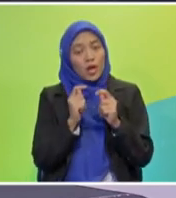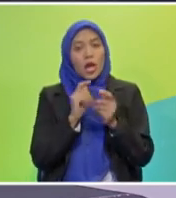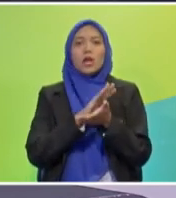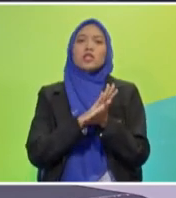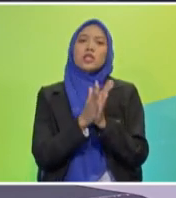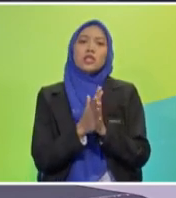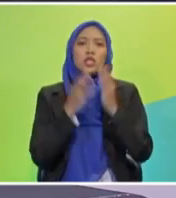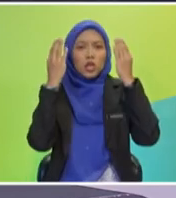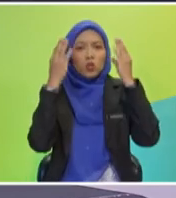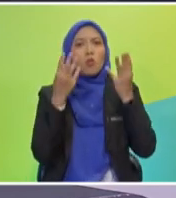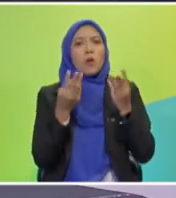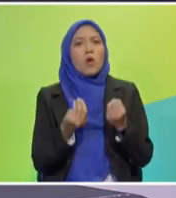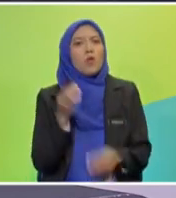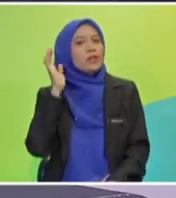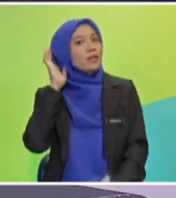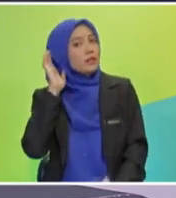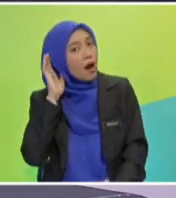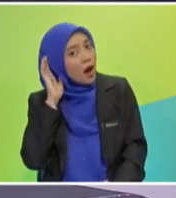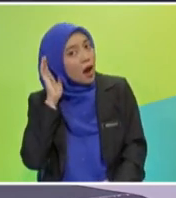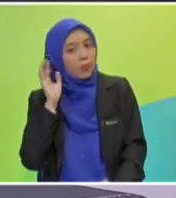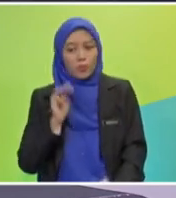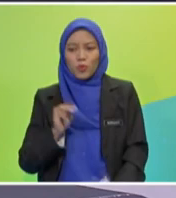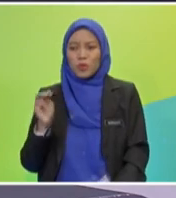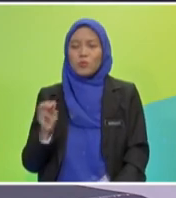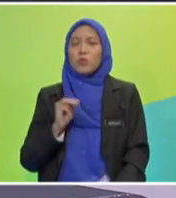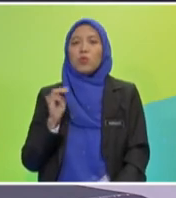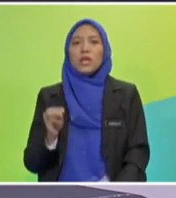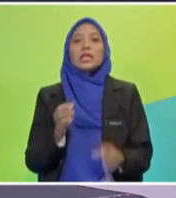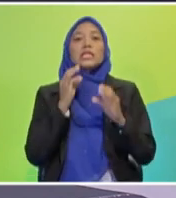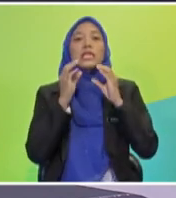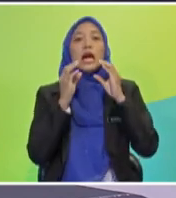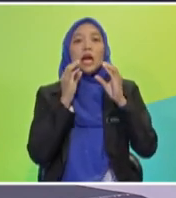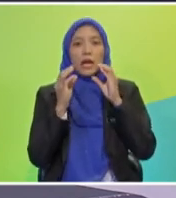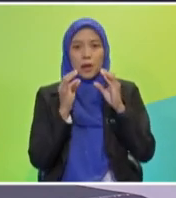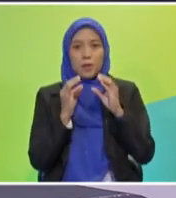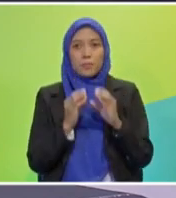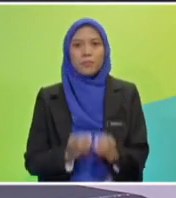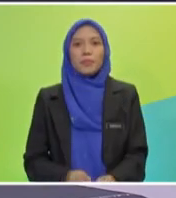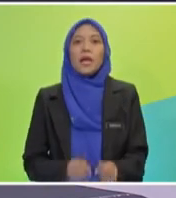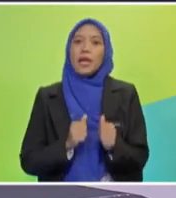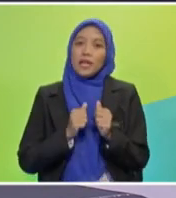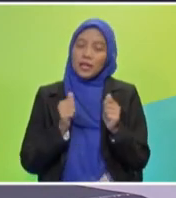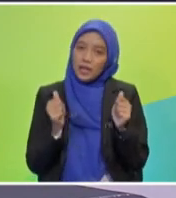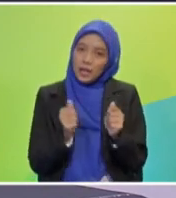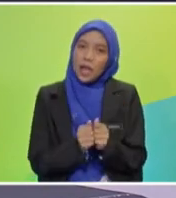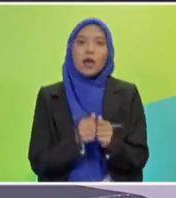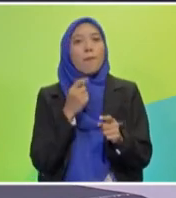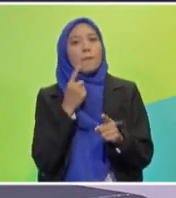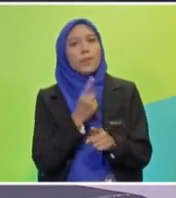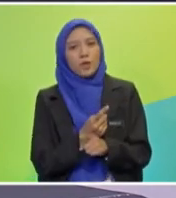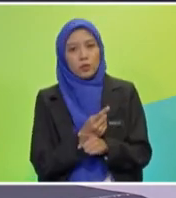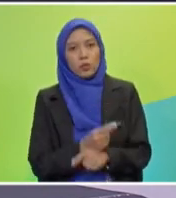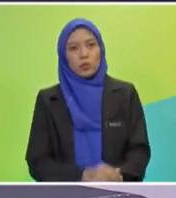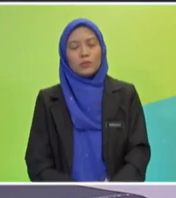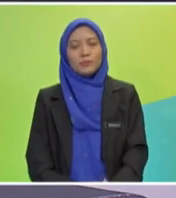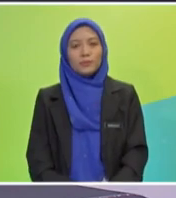mendengar murid-murid bertutur menggunakan nada dan intonasi yang baik juga. Nada dan intonasi juga